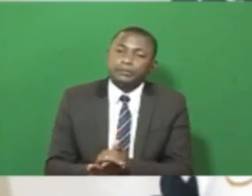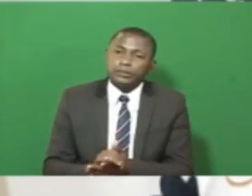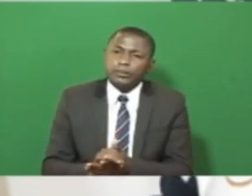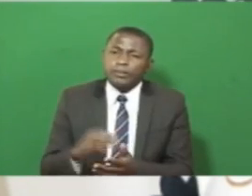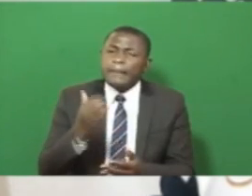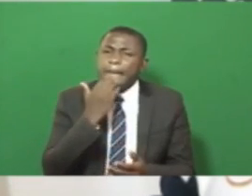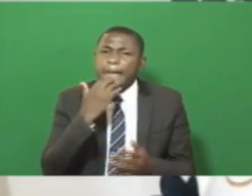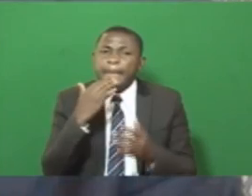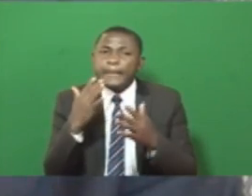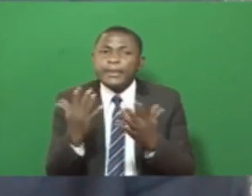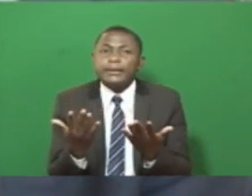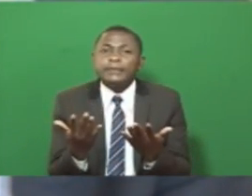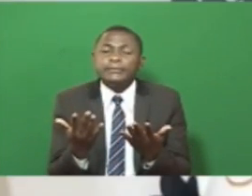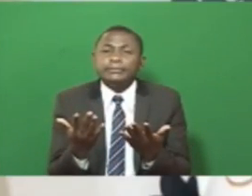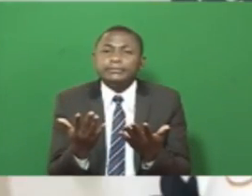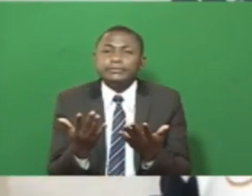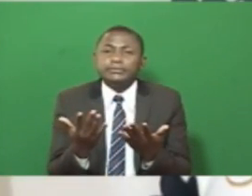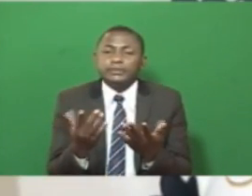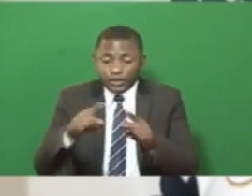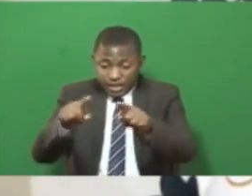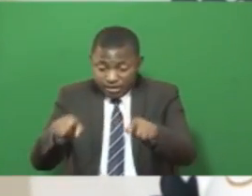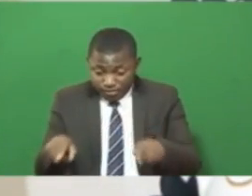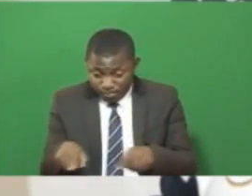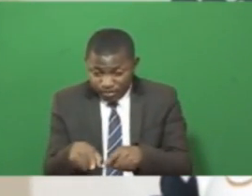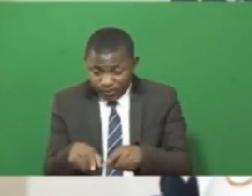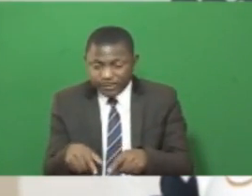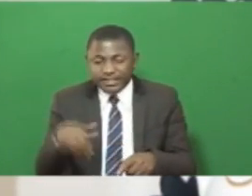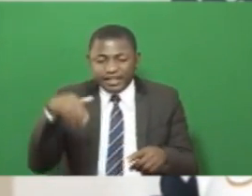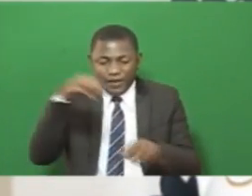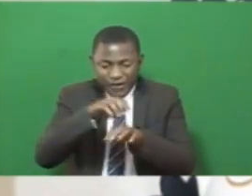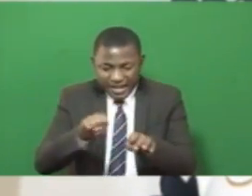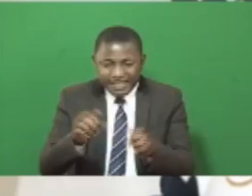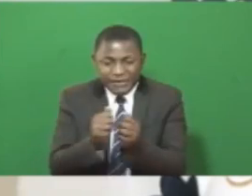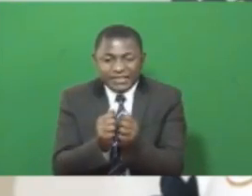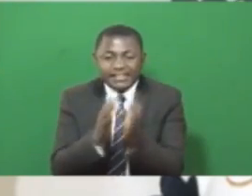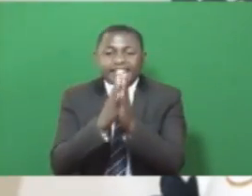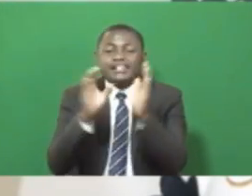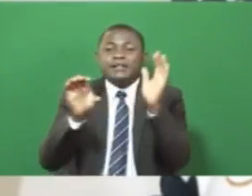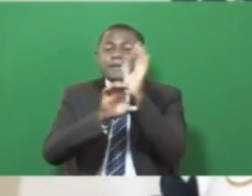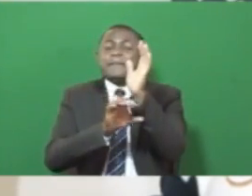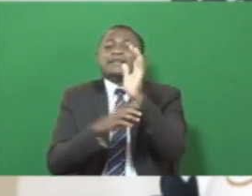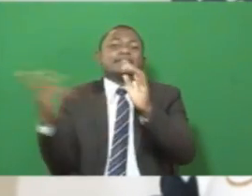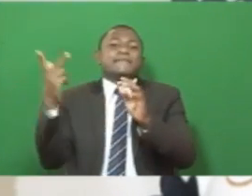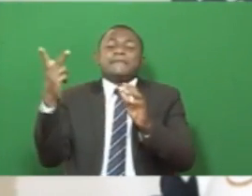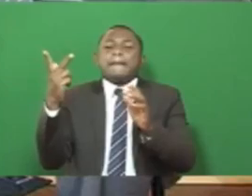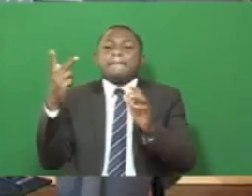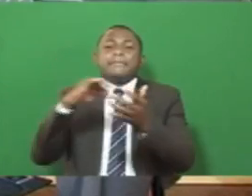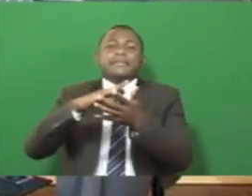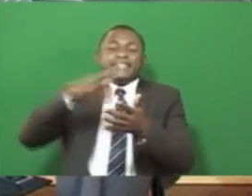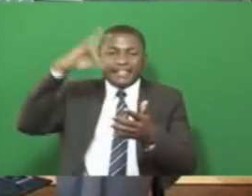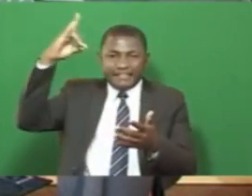sezvari mutemberi yekudenga. Ora kuri akuti ake yakaiswa mitemo pano pasi ndo zvakangoitawo ake iri